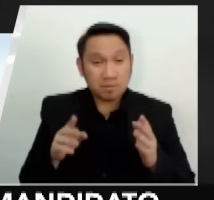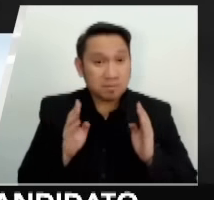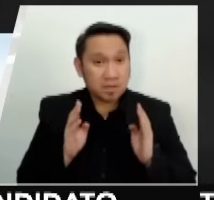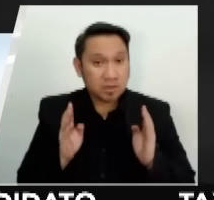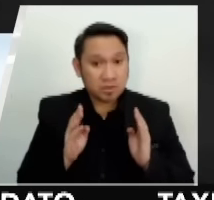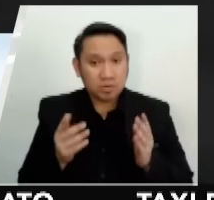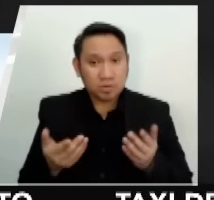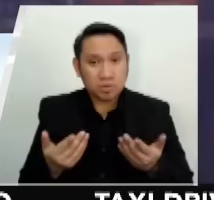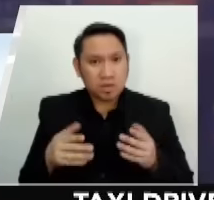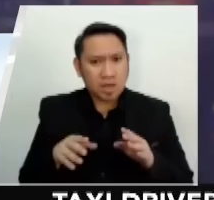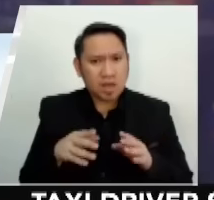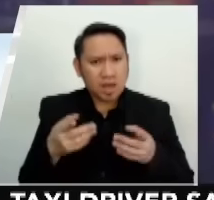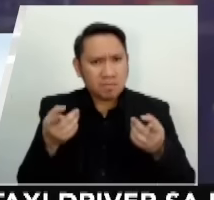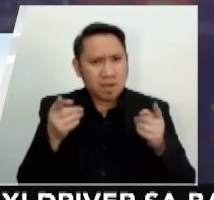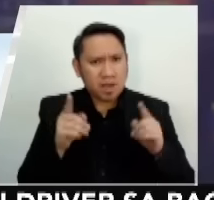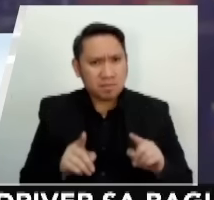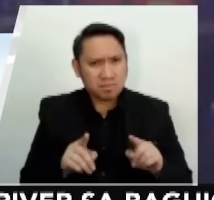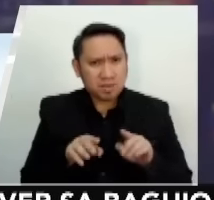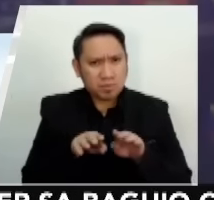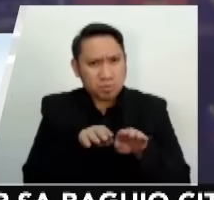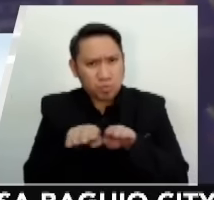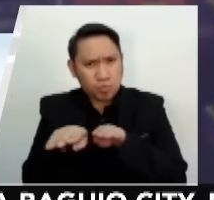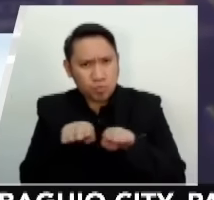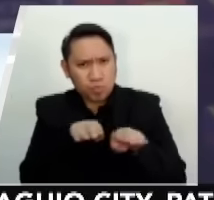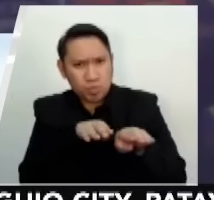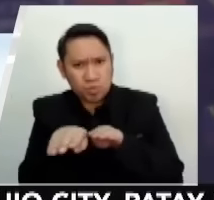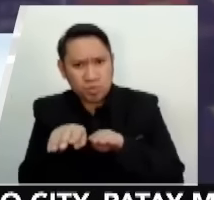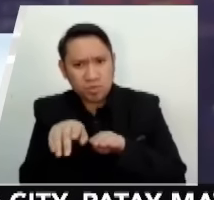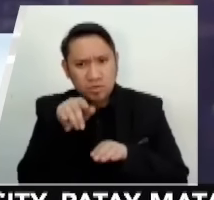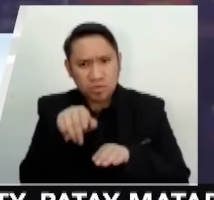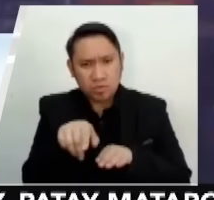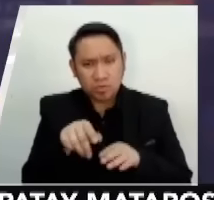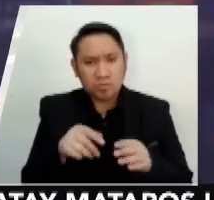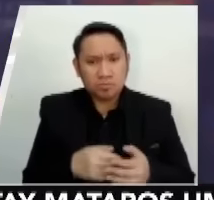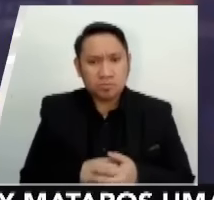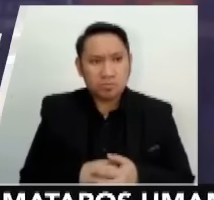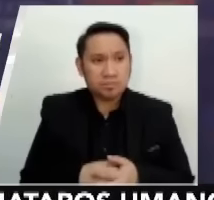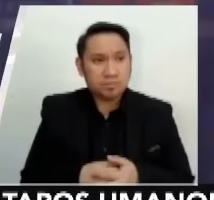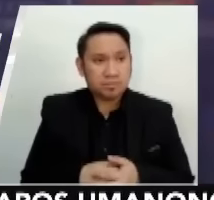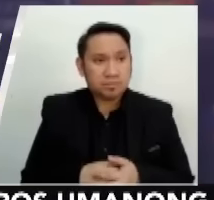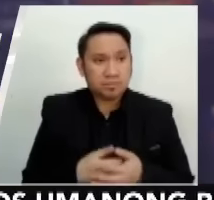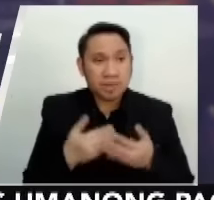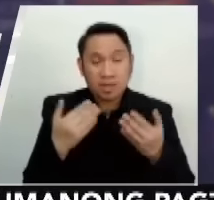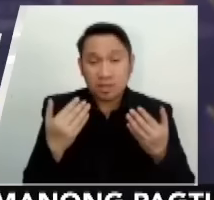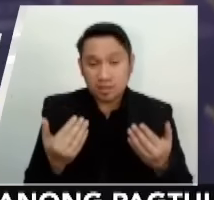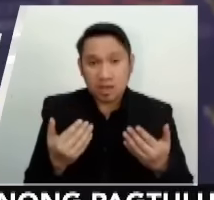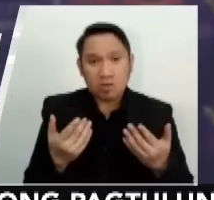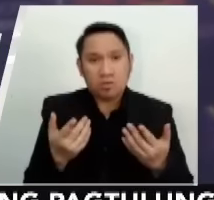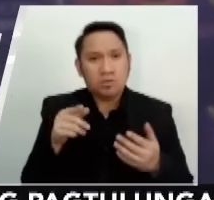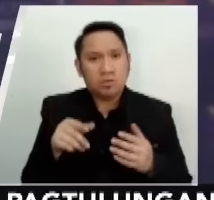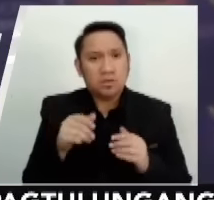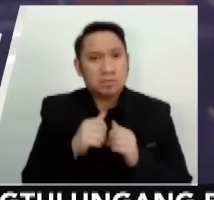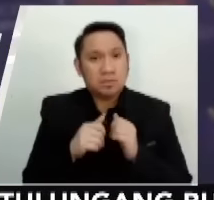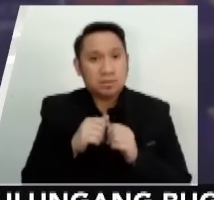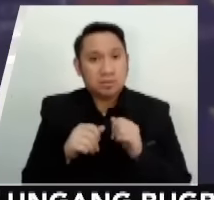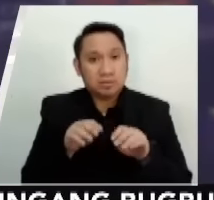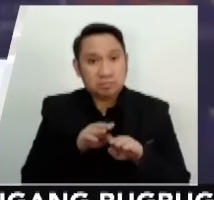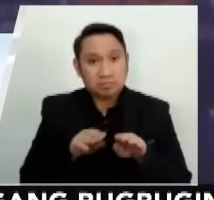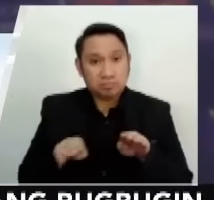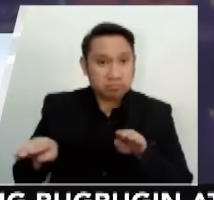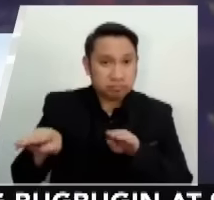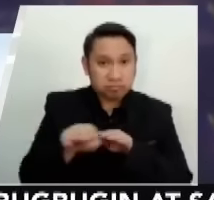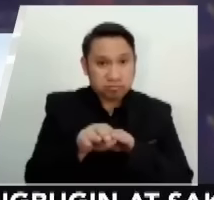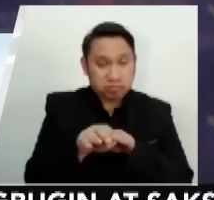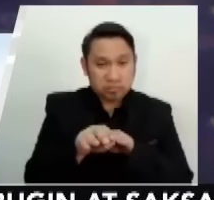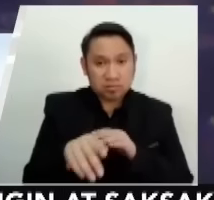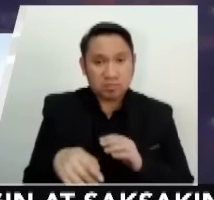kalsada ang mitsa ng krimen. Allegedly, ito nga pong victim ay nag-overtake. At na ito nga na suspect ay